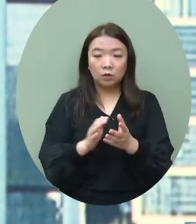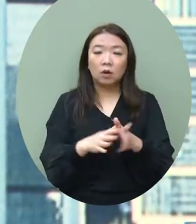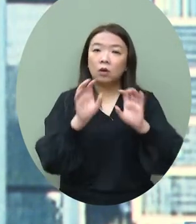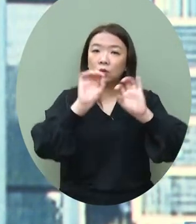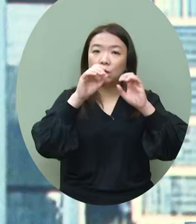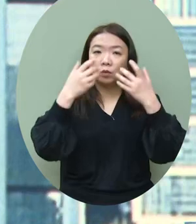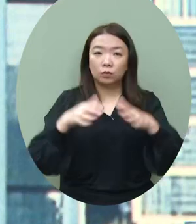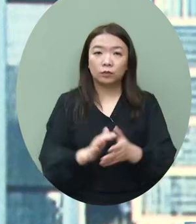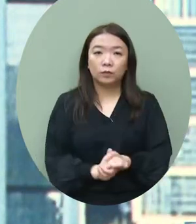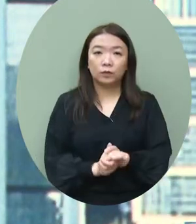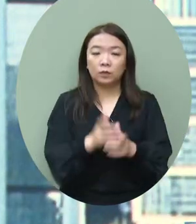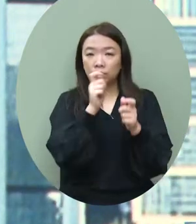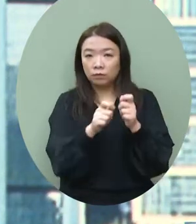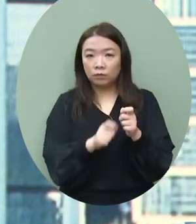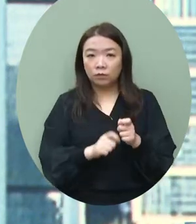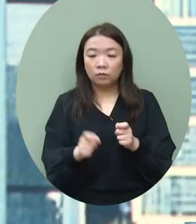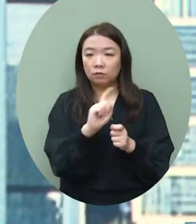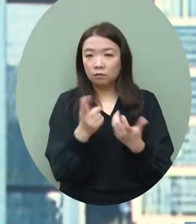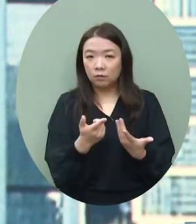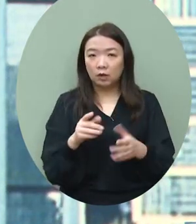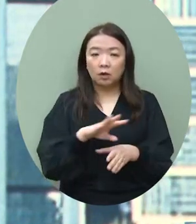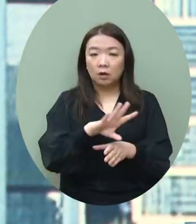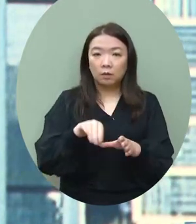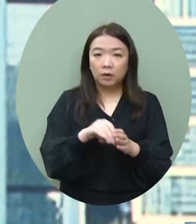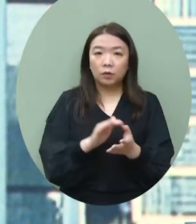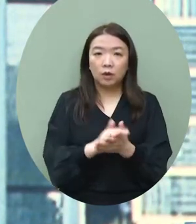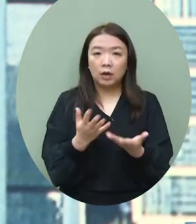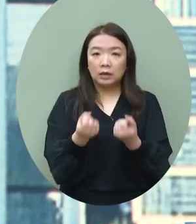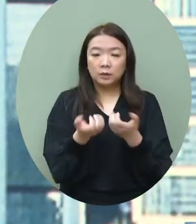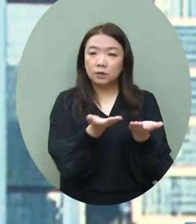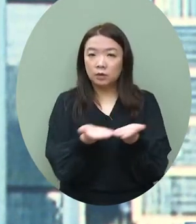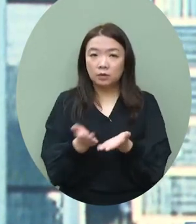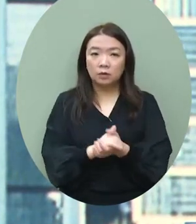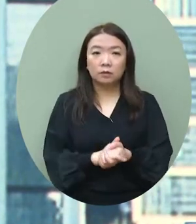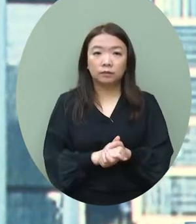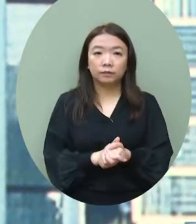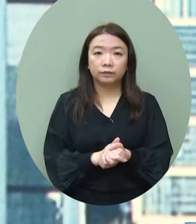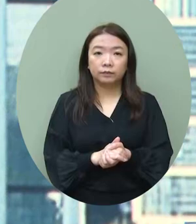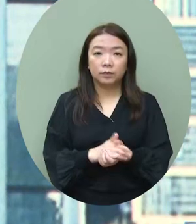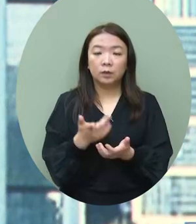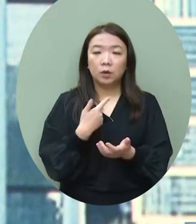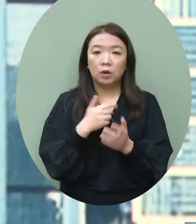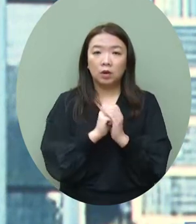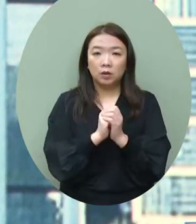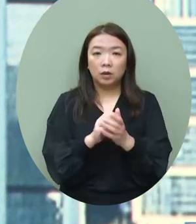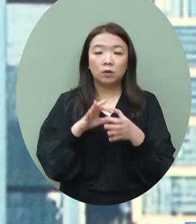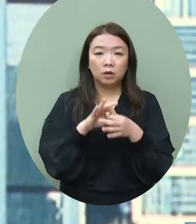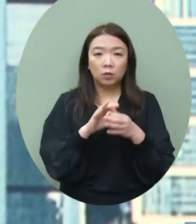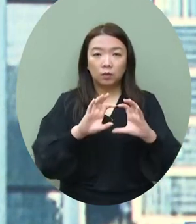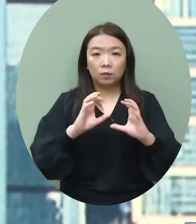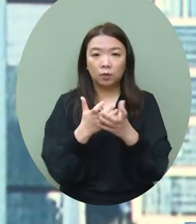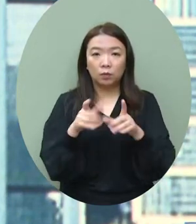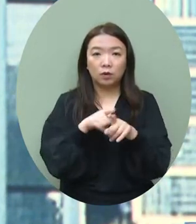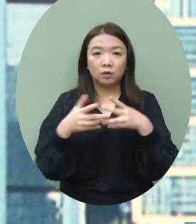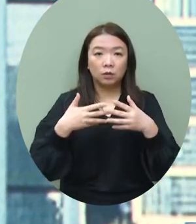布咗詳情，咁包括亦都係接受咗邀請㗎啦。咁我亦都要求有關嘅部門嘅同